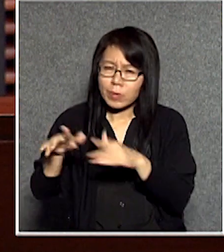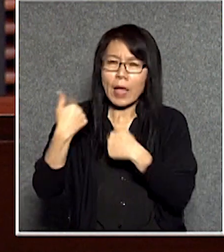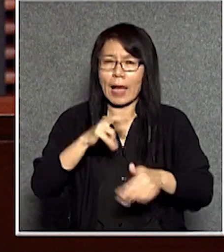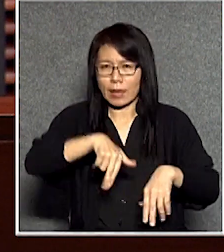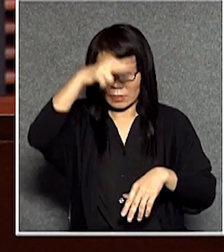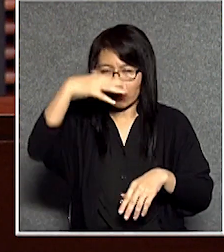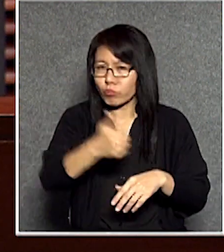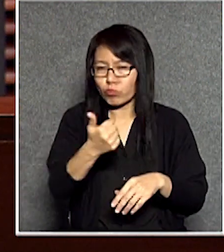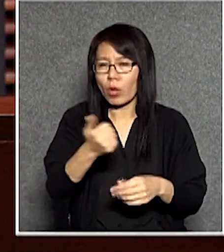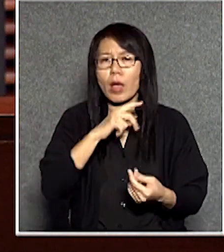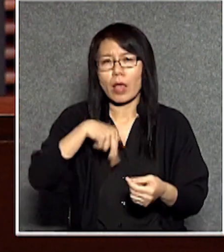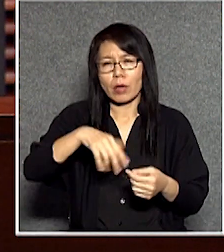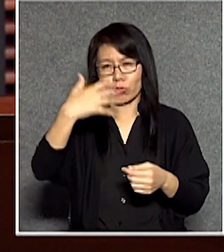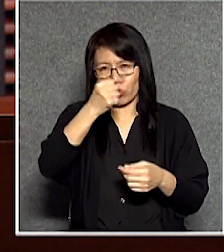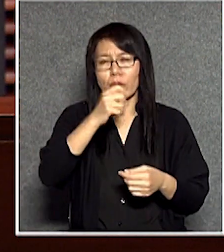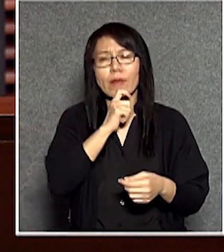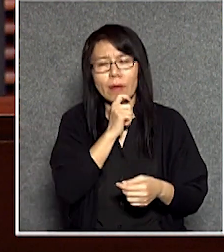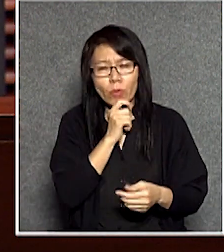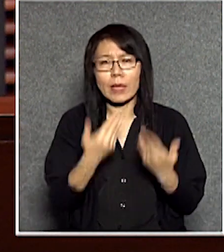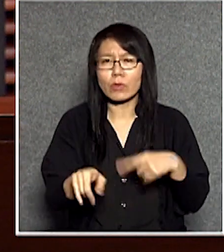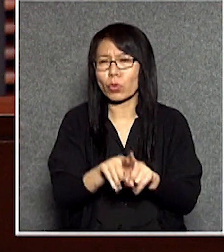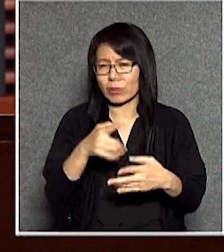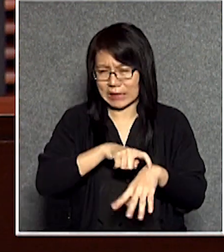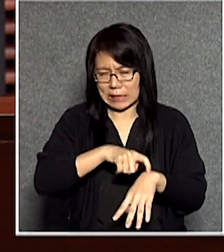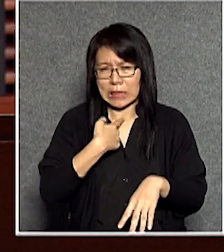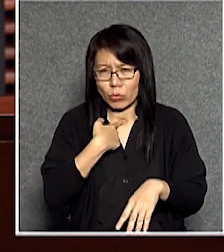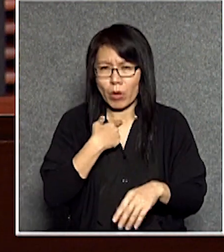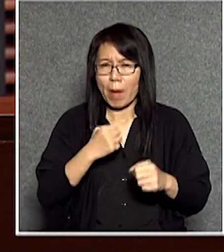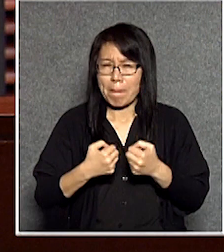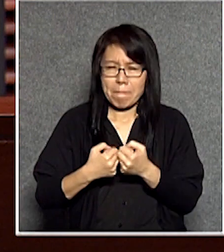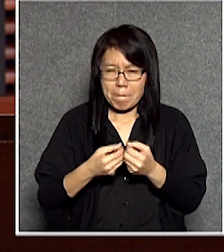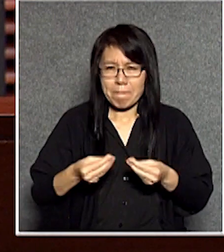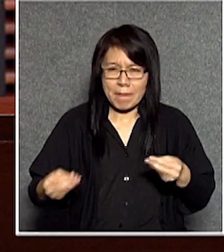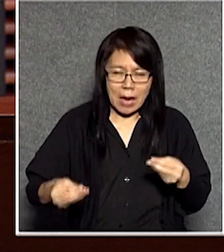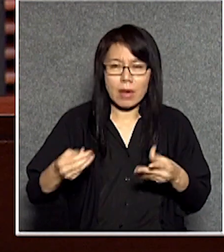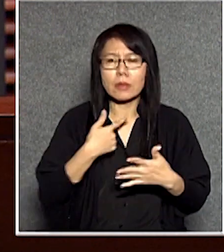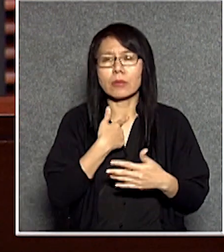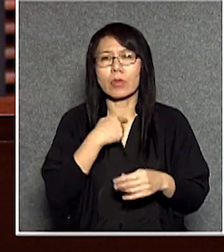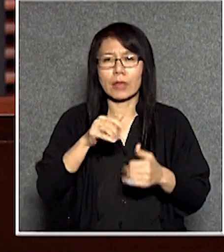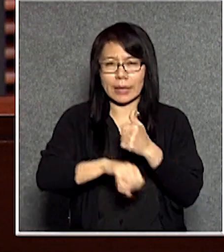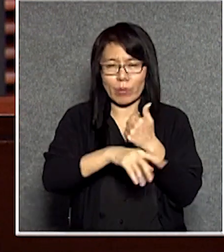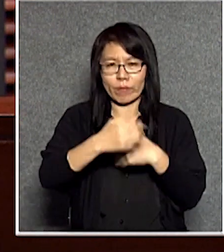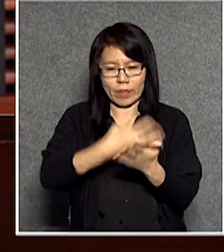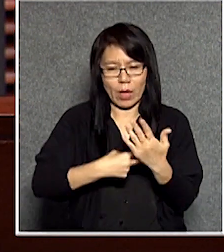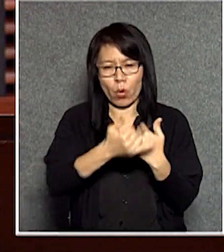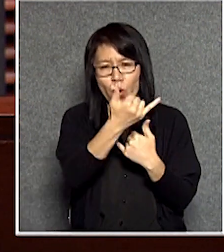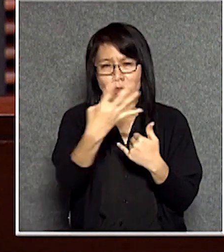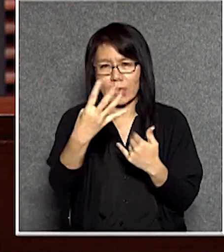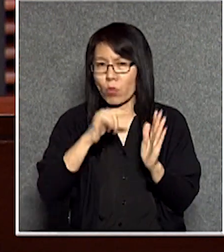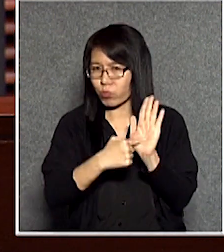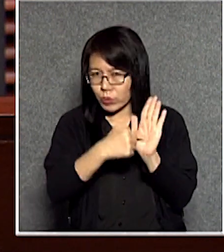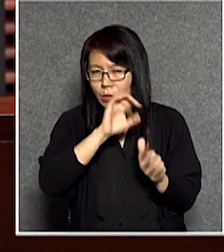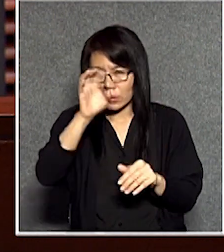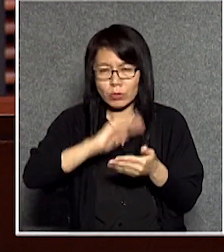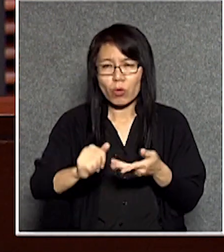政長官應該有實權，但是同時亦都要受到制約。基本法第64条就更加清楚指出，